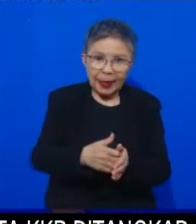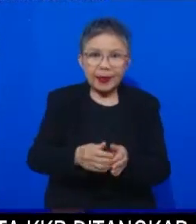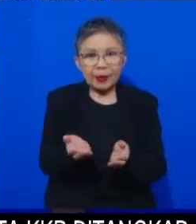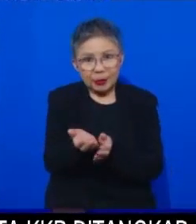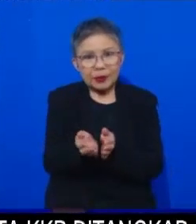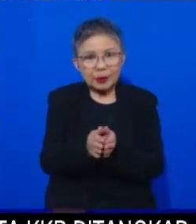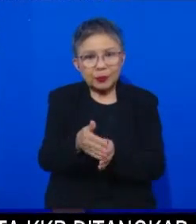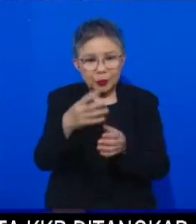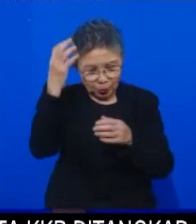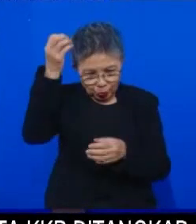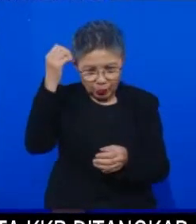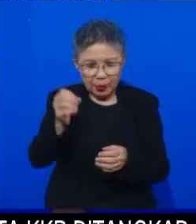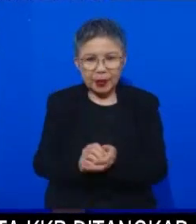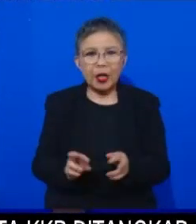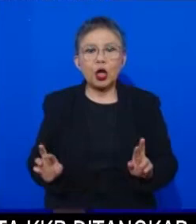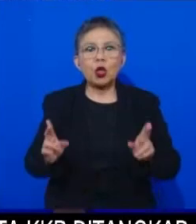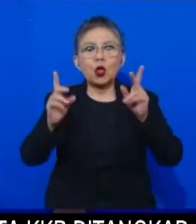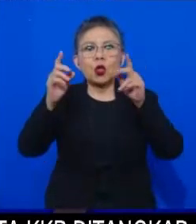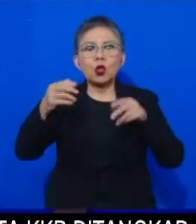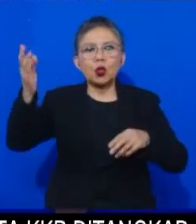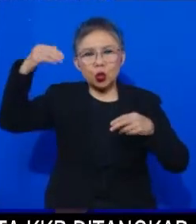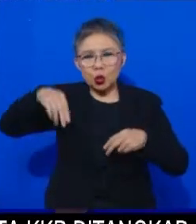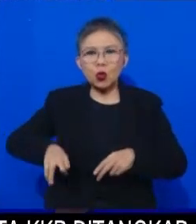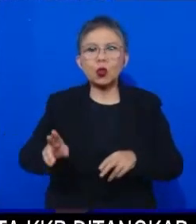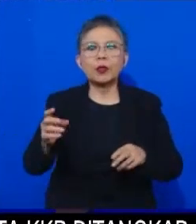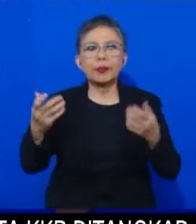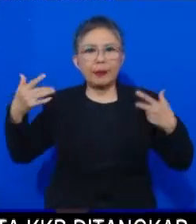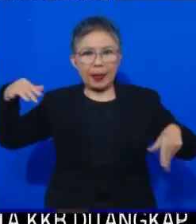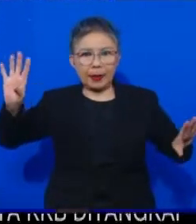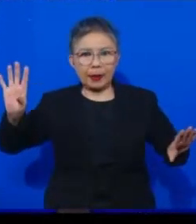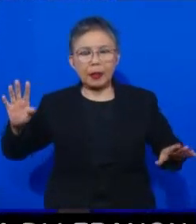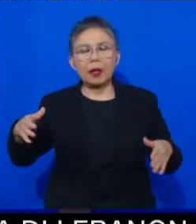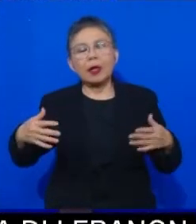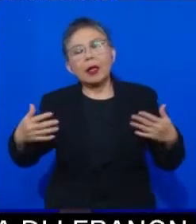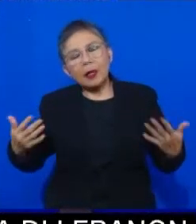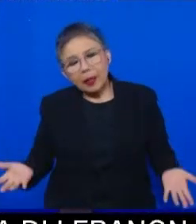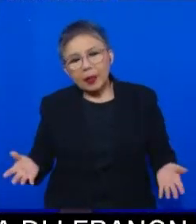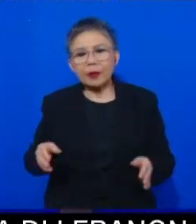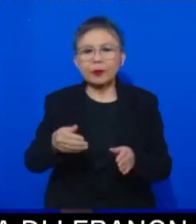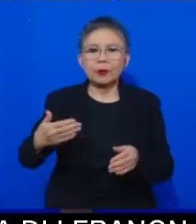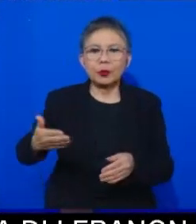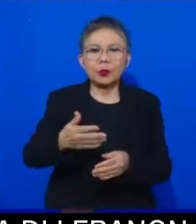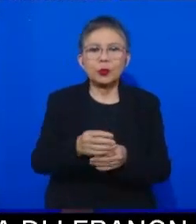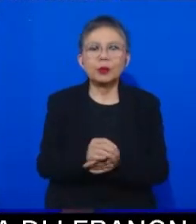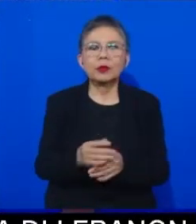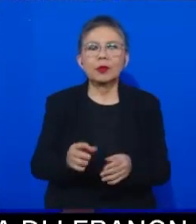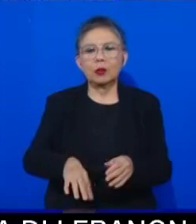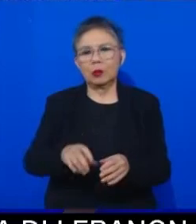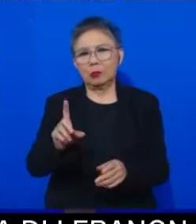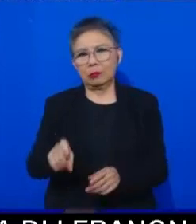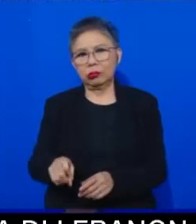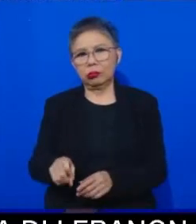di Pantai Lepang, Klungkung, Bali, Kamis sore. Sayangnya, paus sperma seberat 20 ton tersebut ditemukan telah